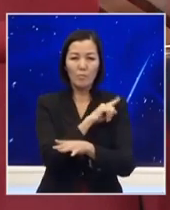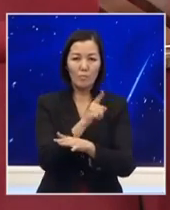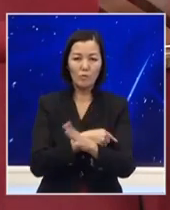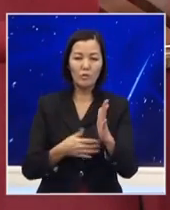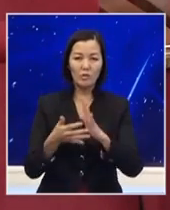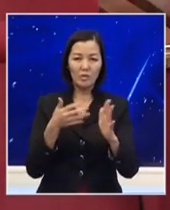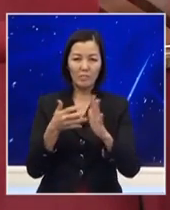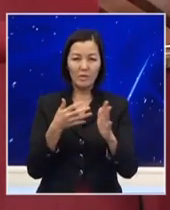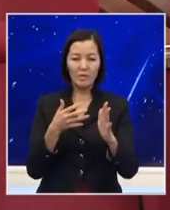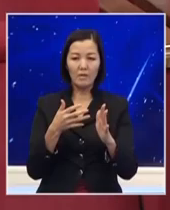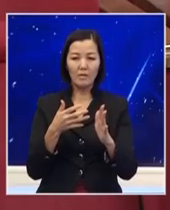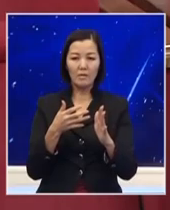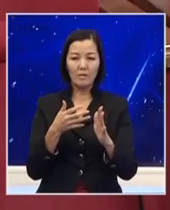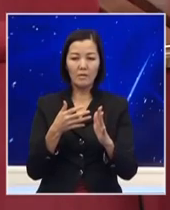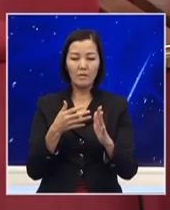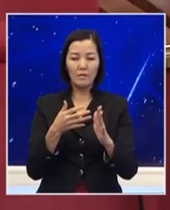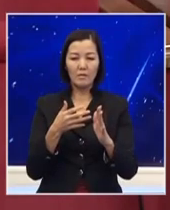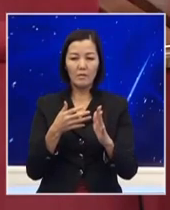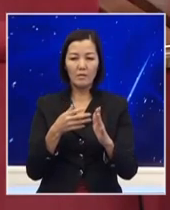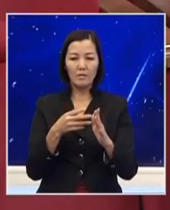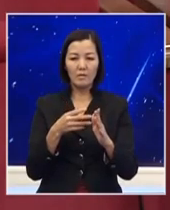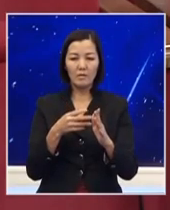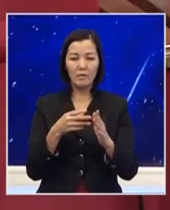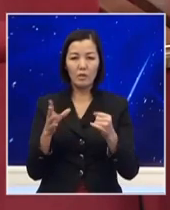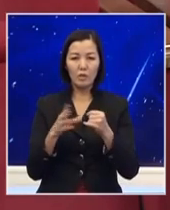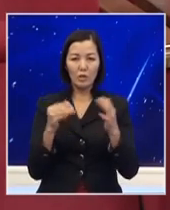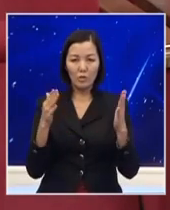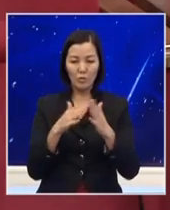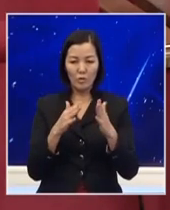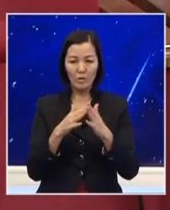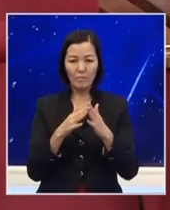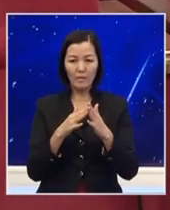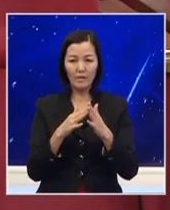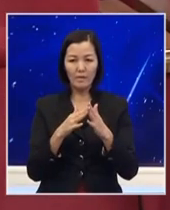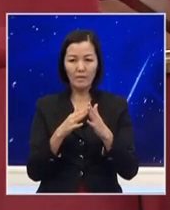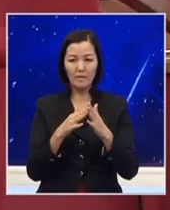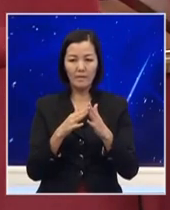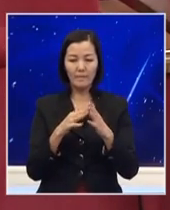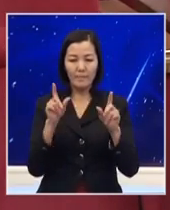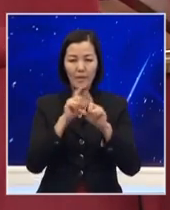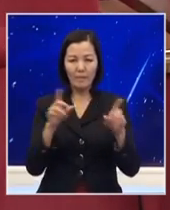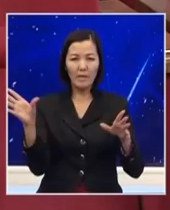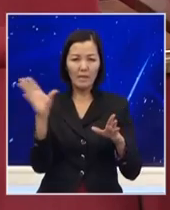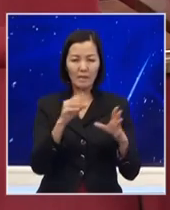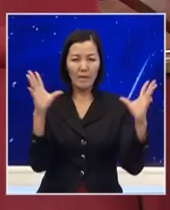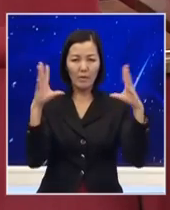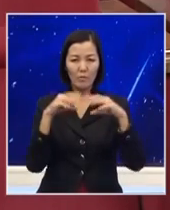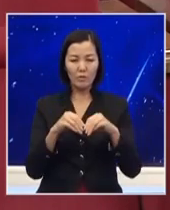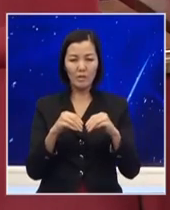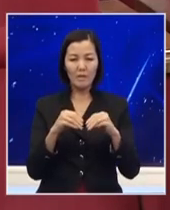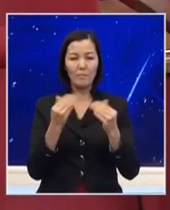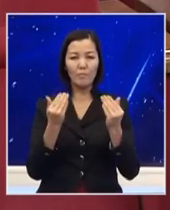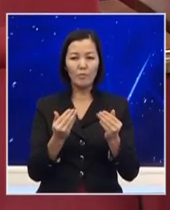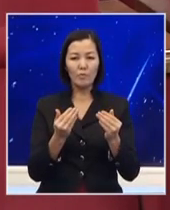Біз мына гектарлы үйлер салып жатырмыз, и плюс частниктер қосылып отыр. Бүткіл социальный объектілердің бәрі қосылып отыр. Бүгін